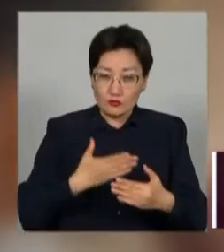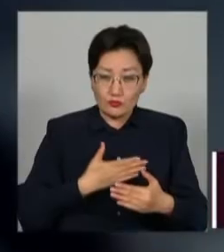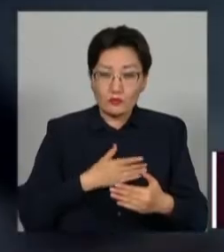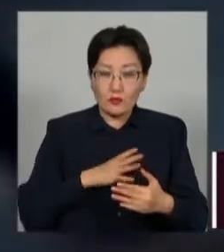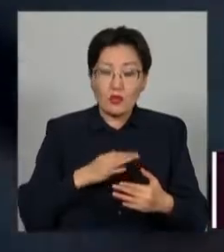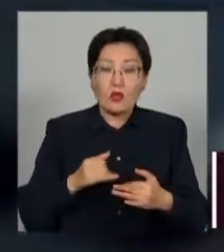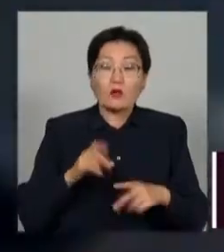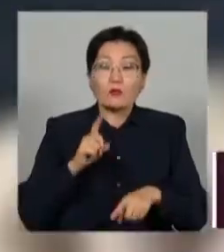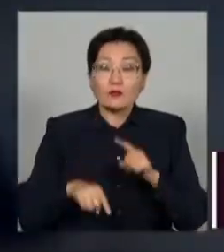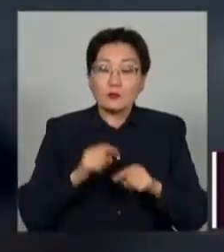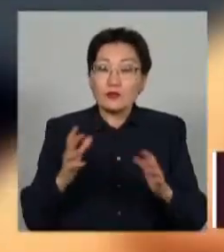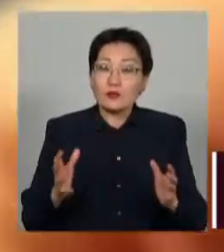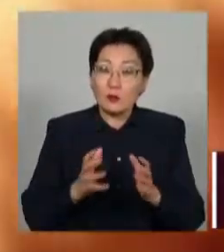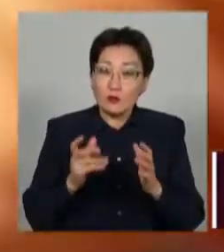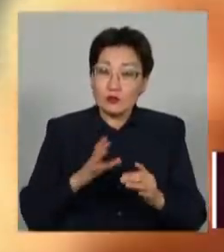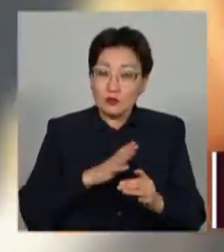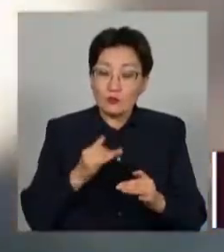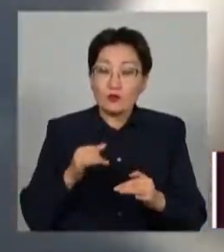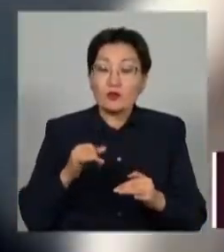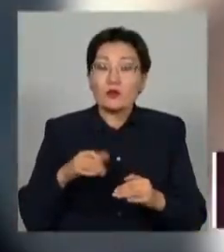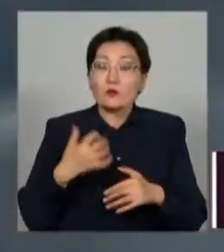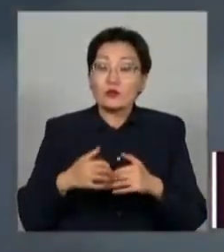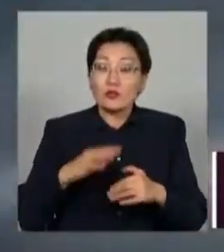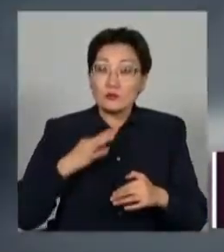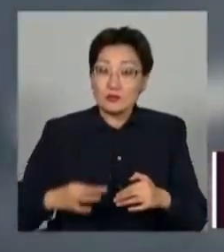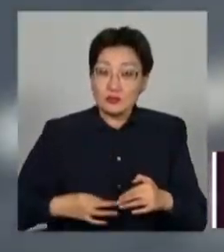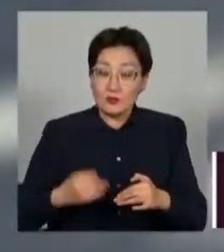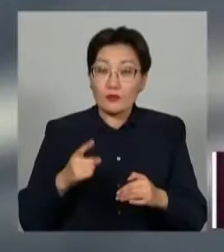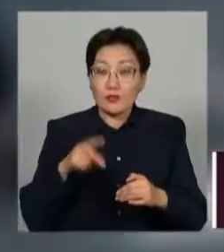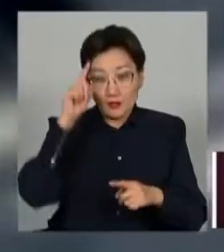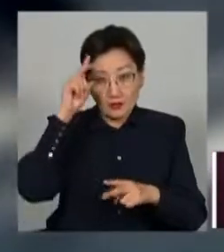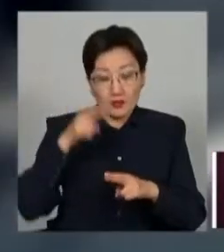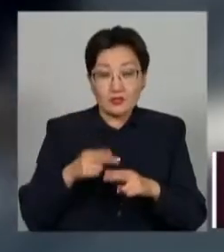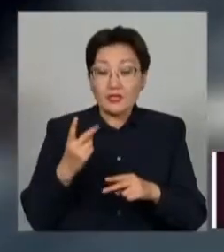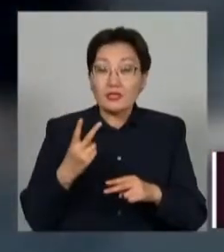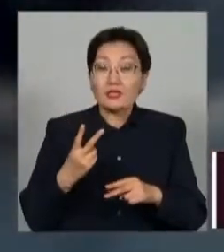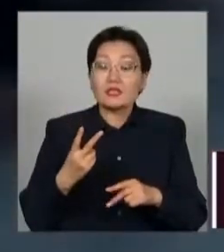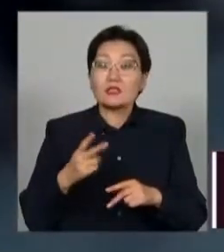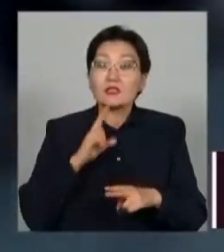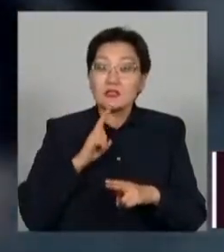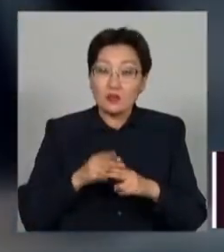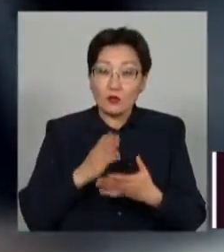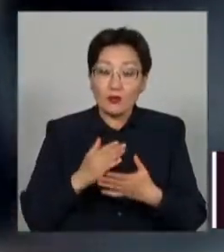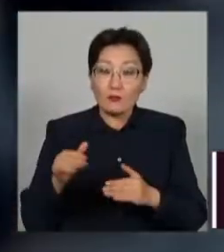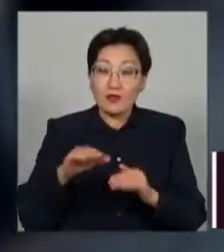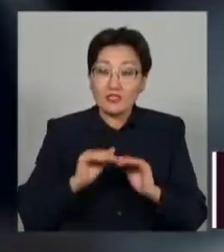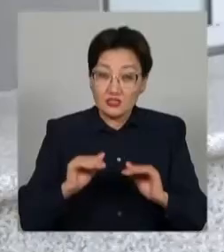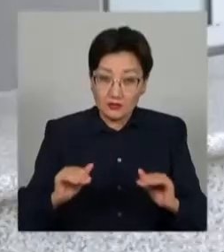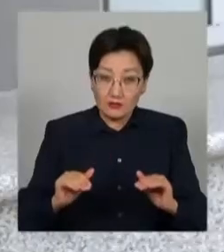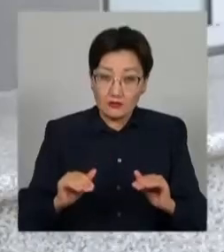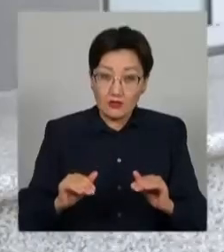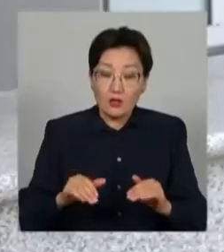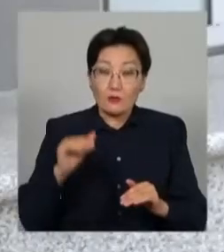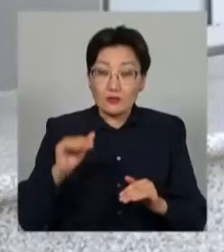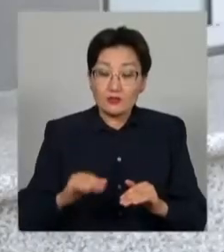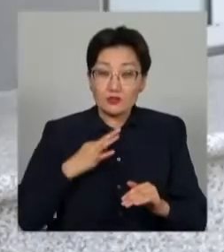қоятын, бауырларына қамқор еді дейді. Сұлтан үйдің ортаншылы, оның бір ағасы мен екі іні қарындасы бар. Бәрі де кәмелет жасына толмағандар. Ең